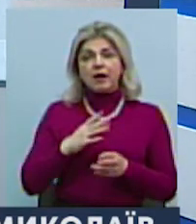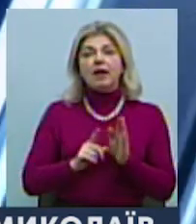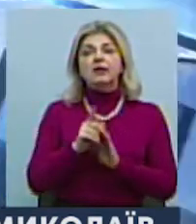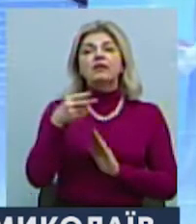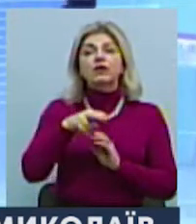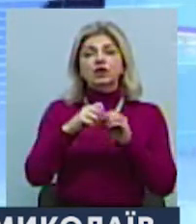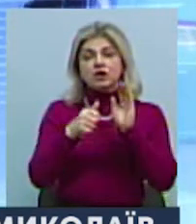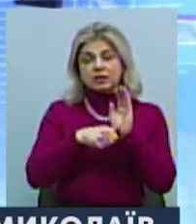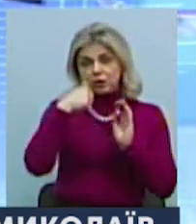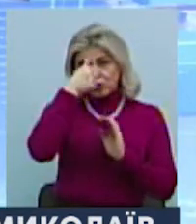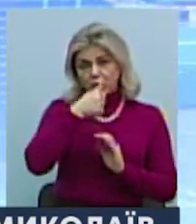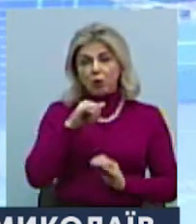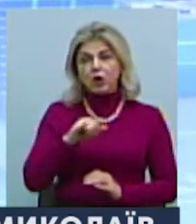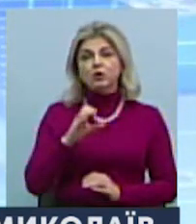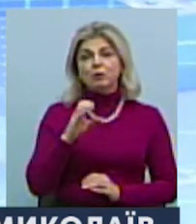року.